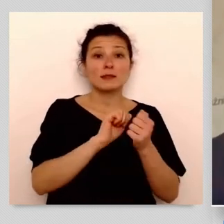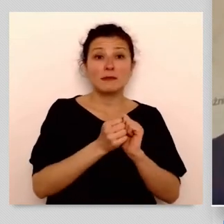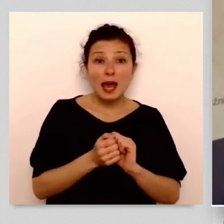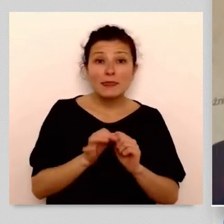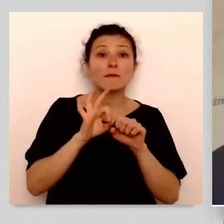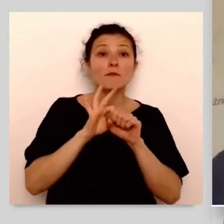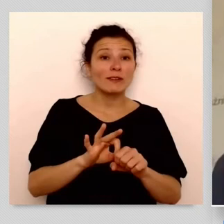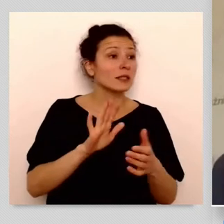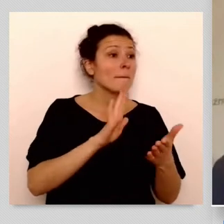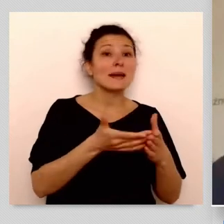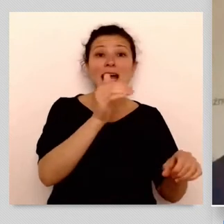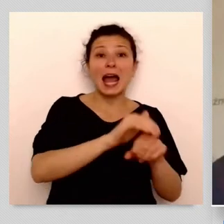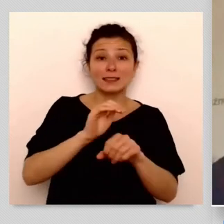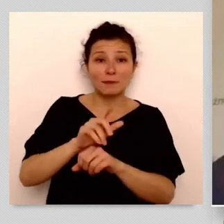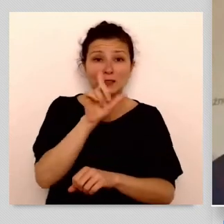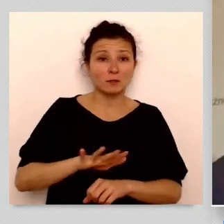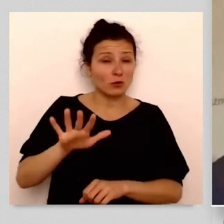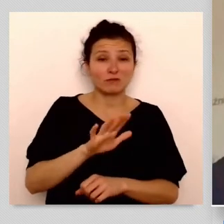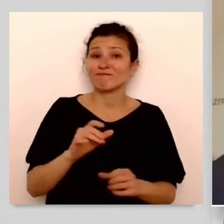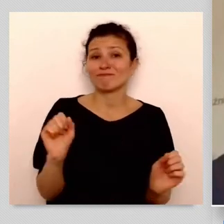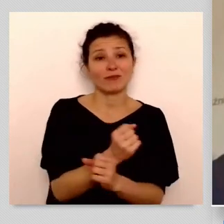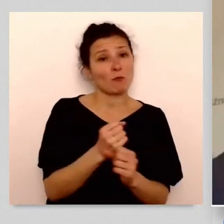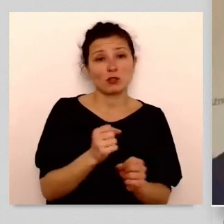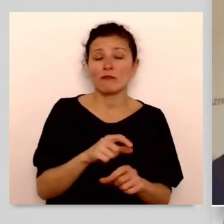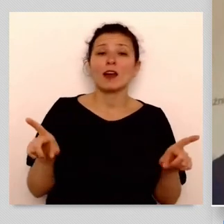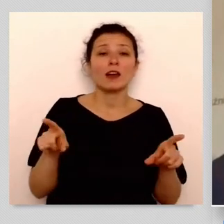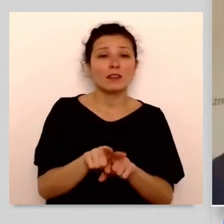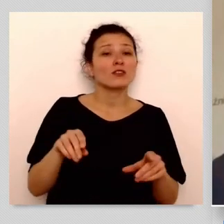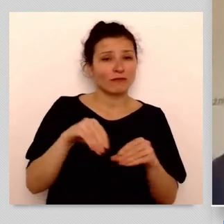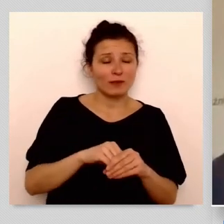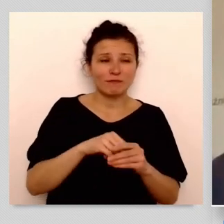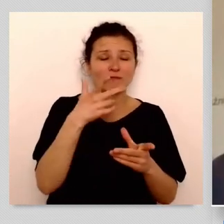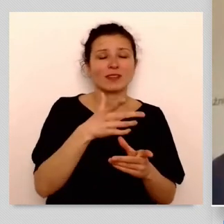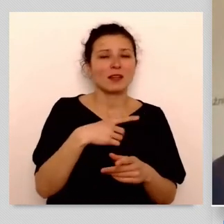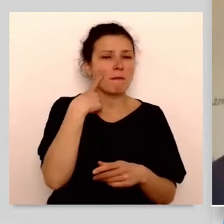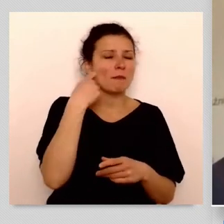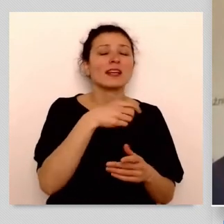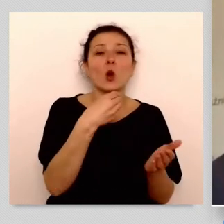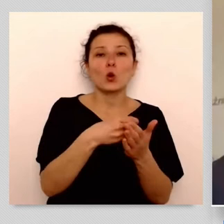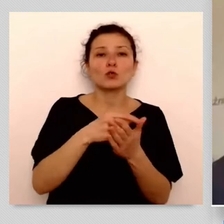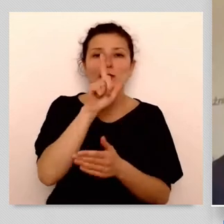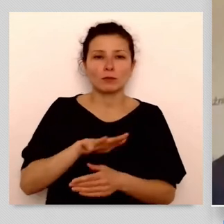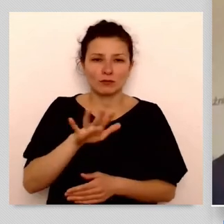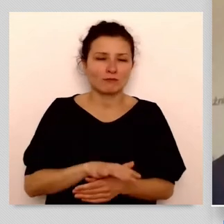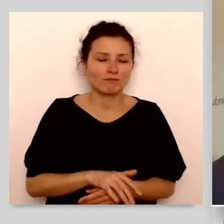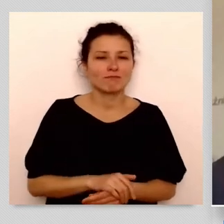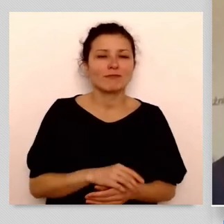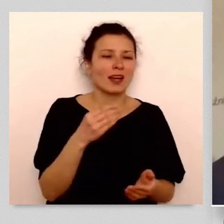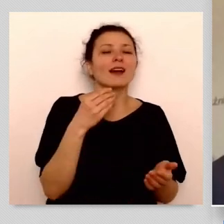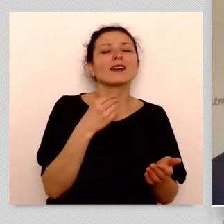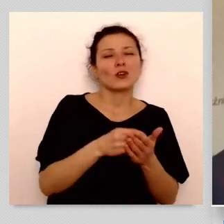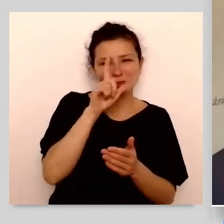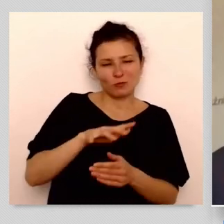akceptacji społecznej, bez uwzględnienia kosztów również społecznych. Te koszty społeczne każdy z Państwa tutaj do tej pory